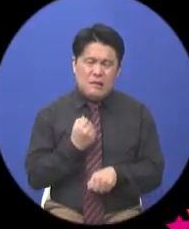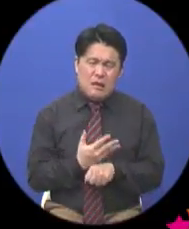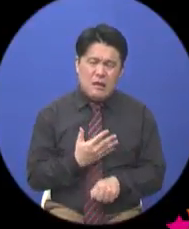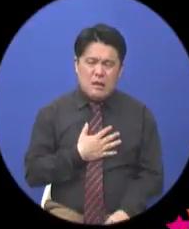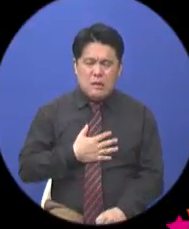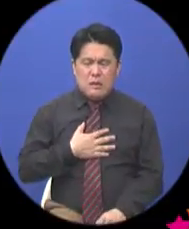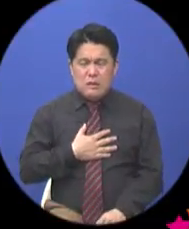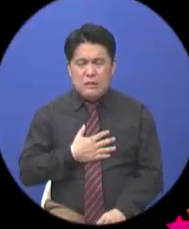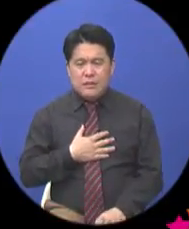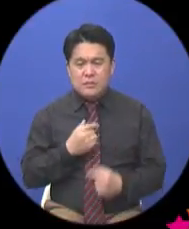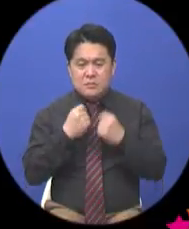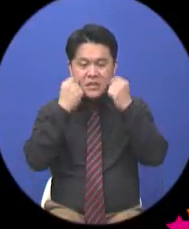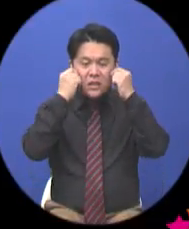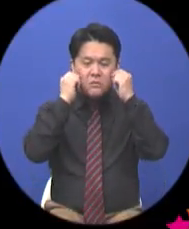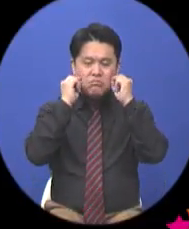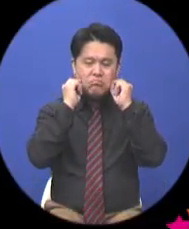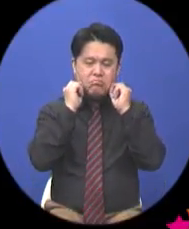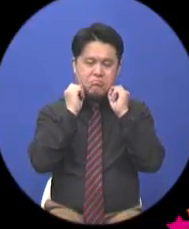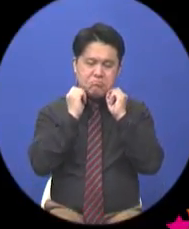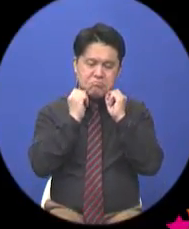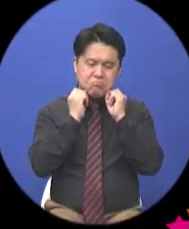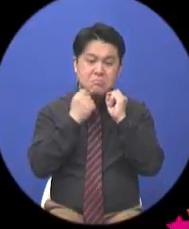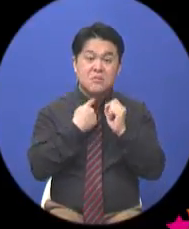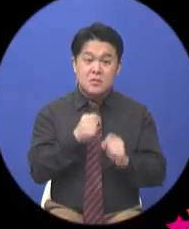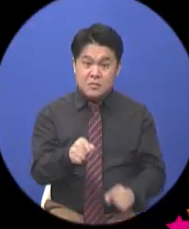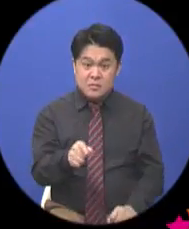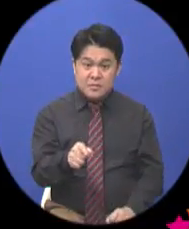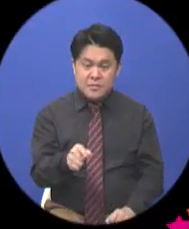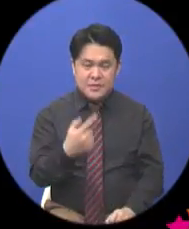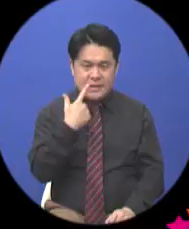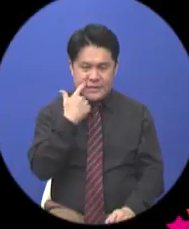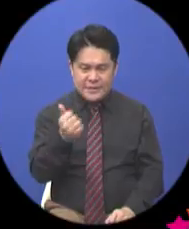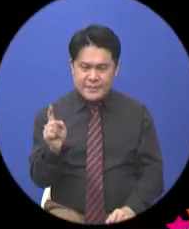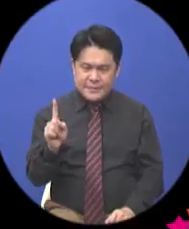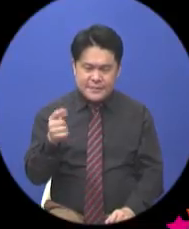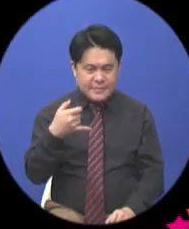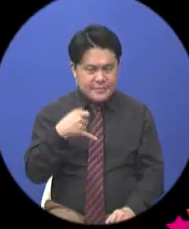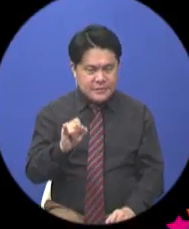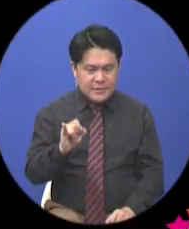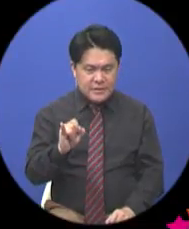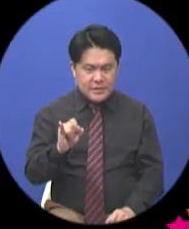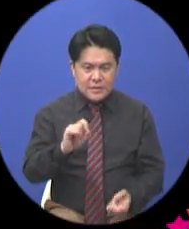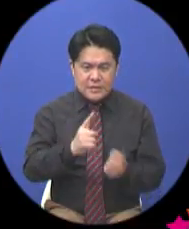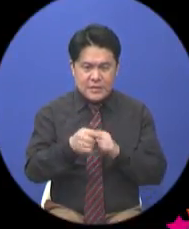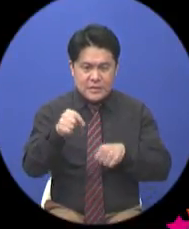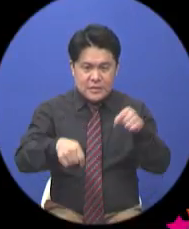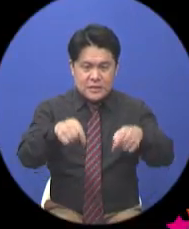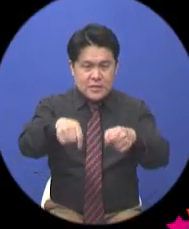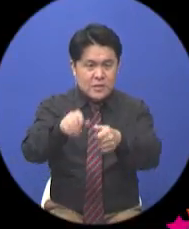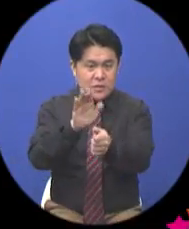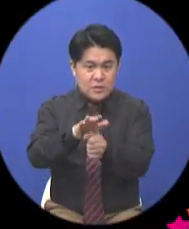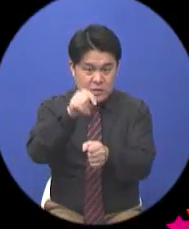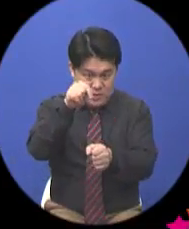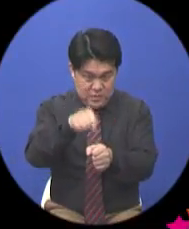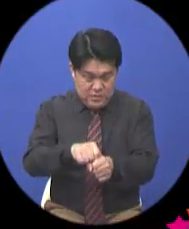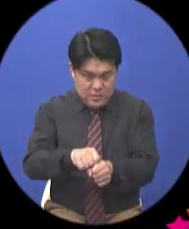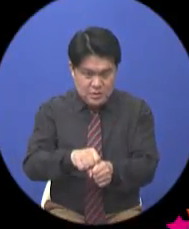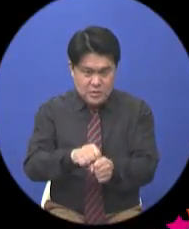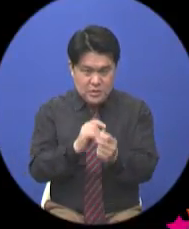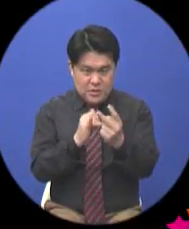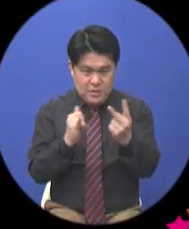점점 미소를 잃어가고 있어서요. 아빠가 딸의 두 다리가 돼주기 위해서